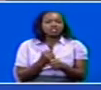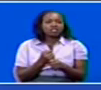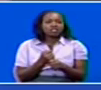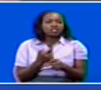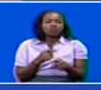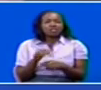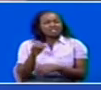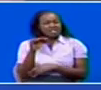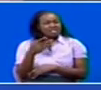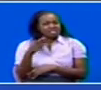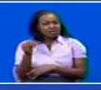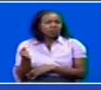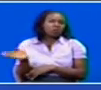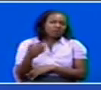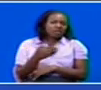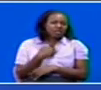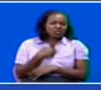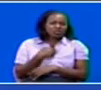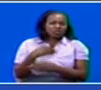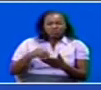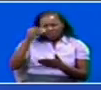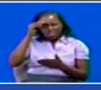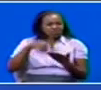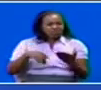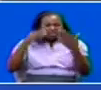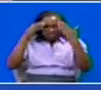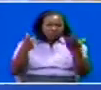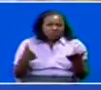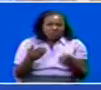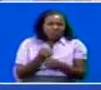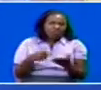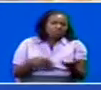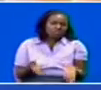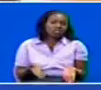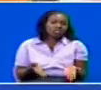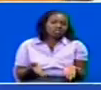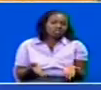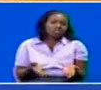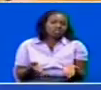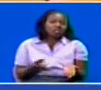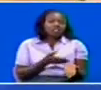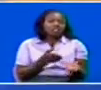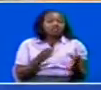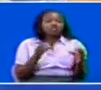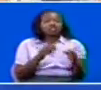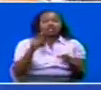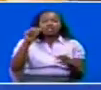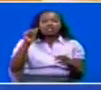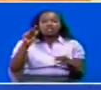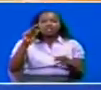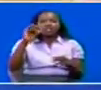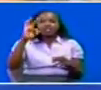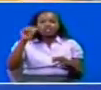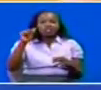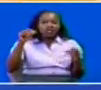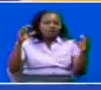arudi kazi, at least wanipe direction nijue nasoma nini, so hata sijui nafanya nini huku. Huu ni ukumbi wa Taifa Hall katika chuo kikuu